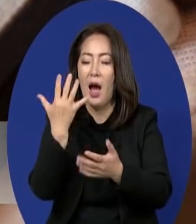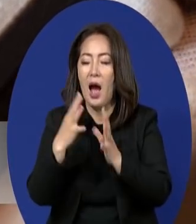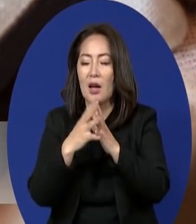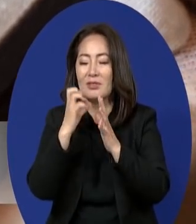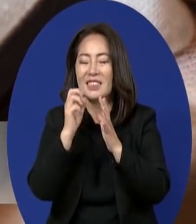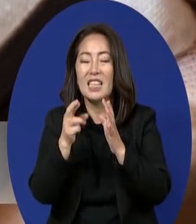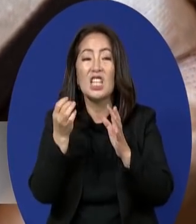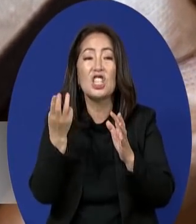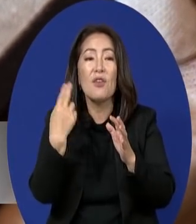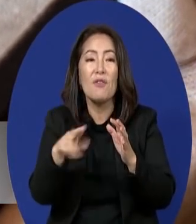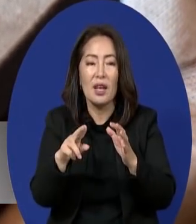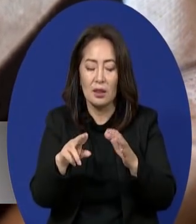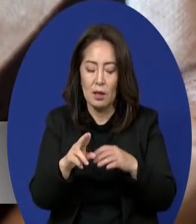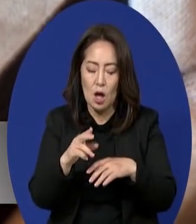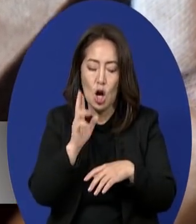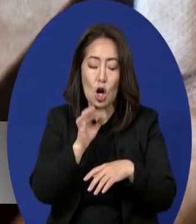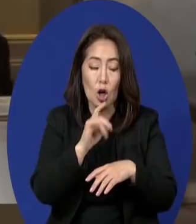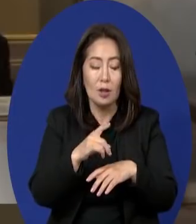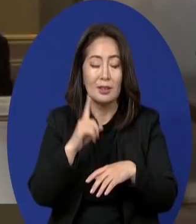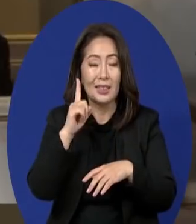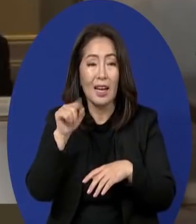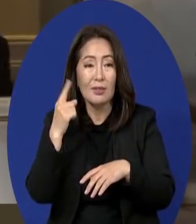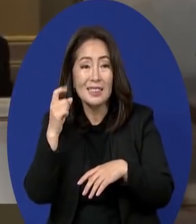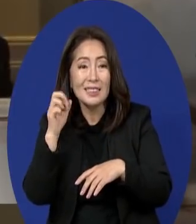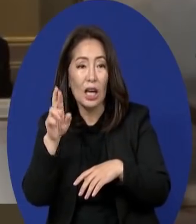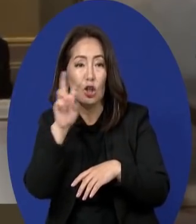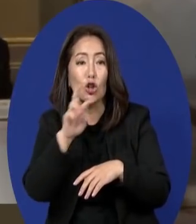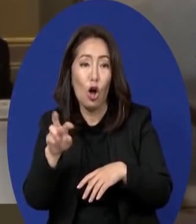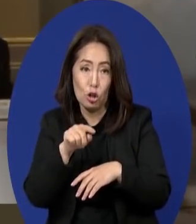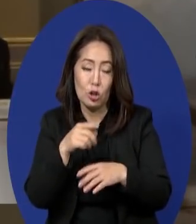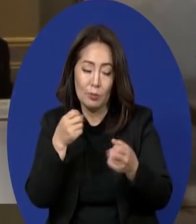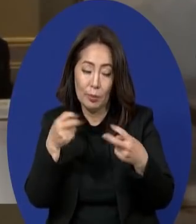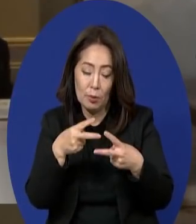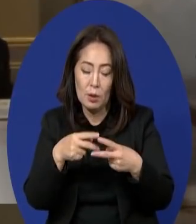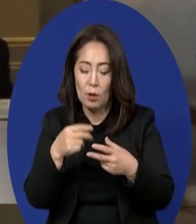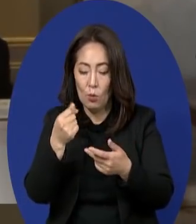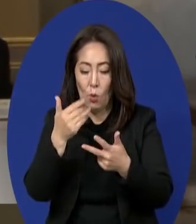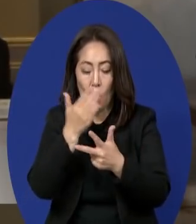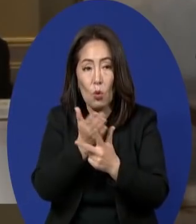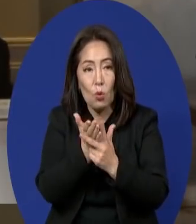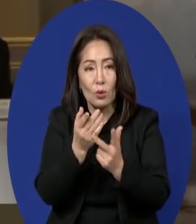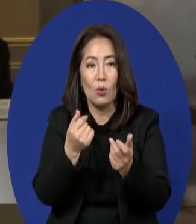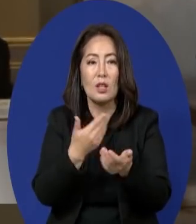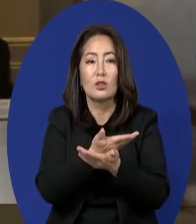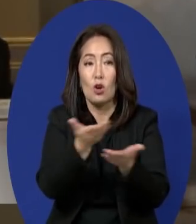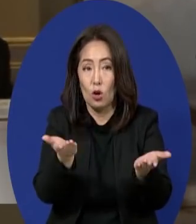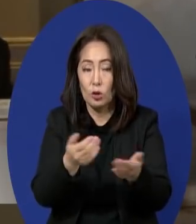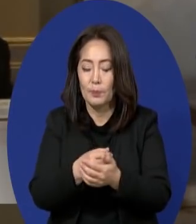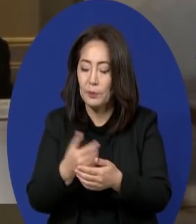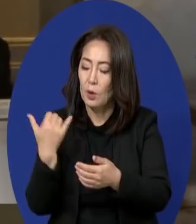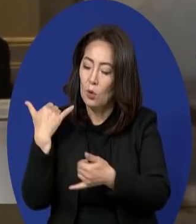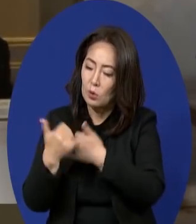буюу 1.1 сая Америк доллар дагалддаг юм байна. Мөнгөн шагналыг 3 эрдэмтэнд тэнцүү хувааж өгөх юм байна. За уламжлалаар